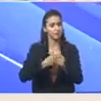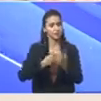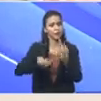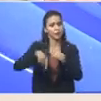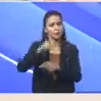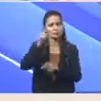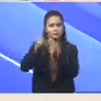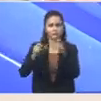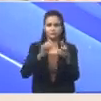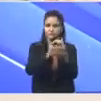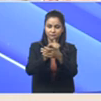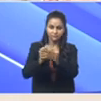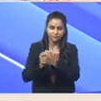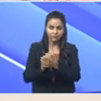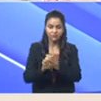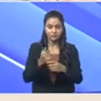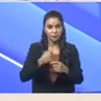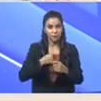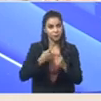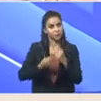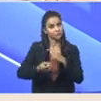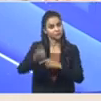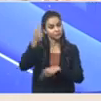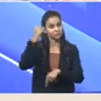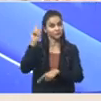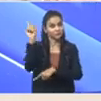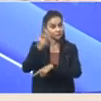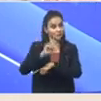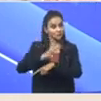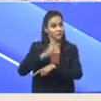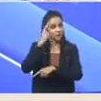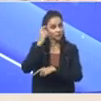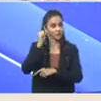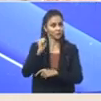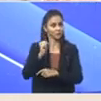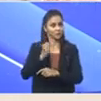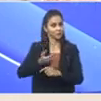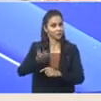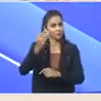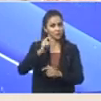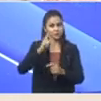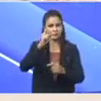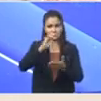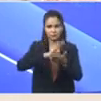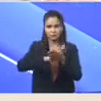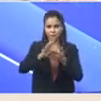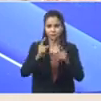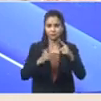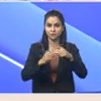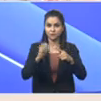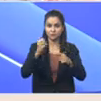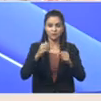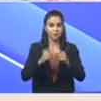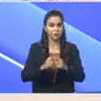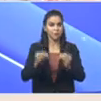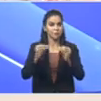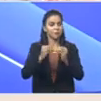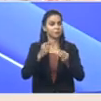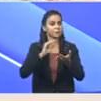देशवासियों, आपको वो दिन याद जरूर होंगे जब छोटा भीम टीवी पर आना शुरू हुआ